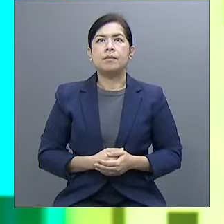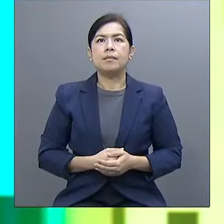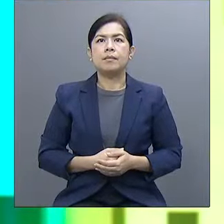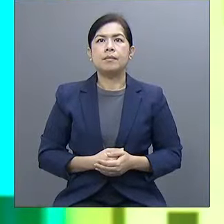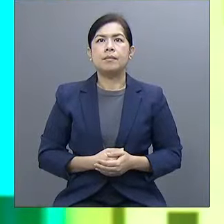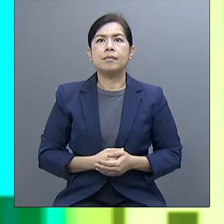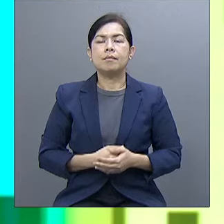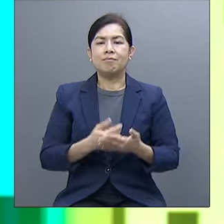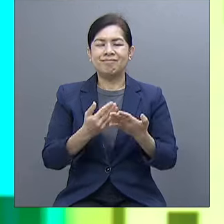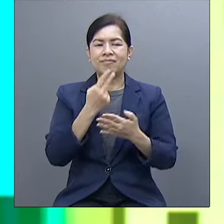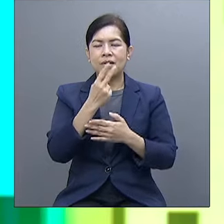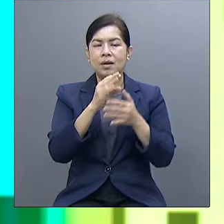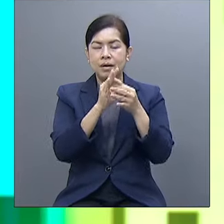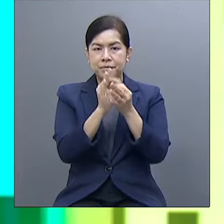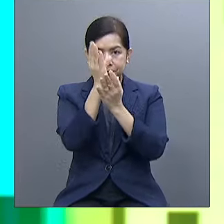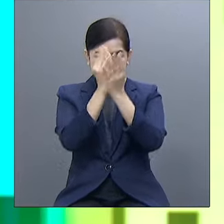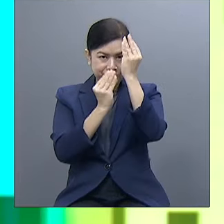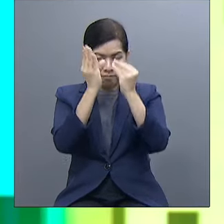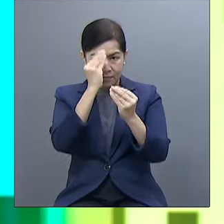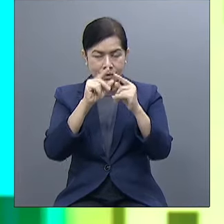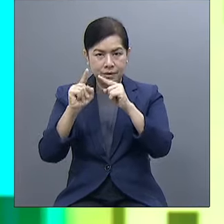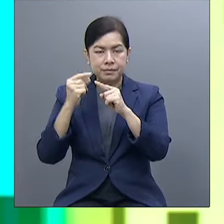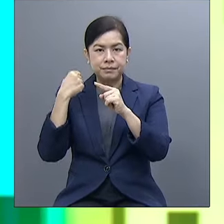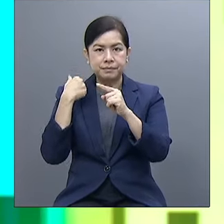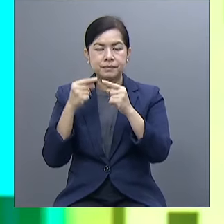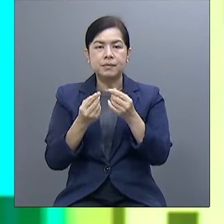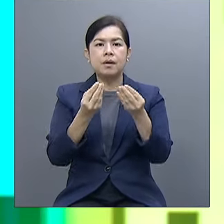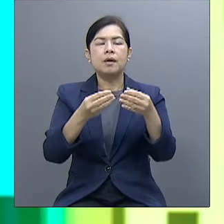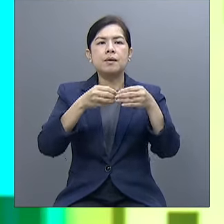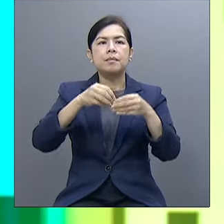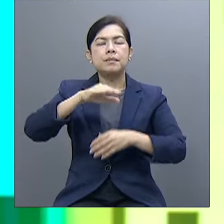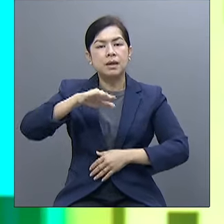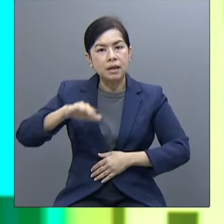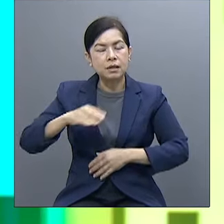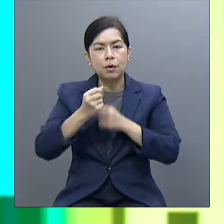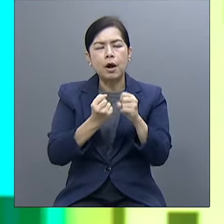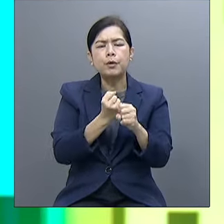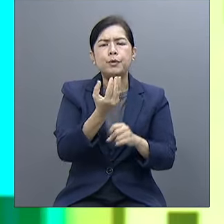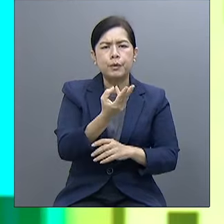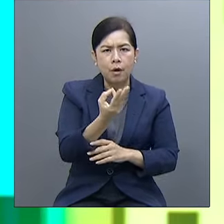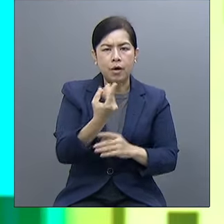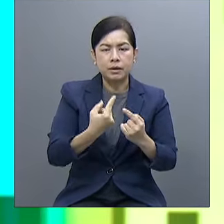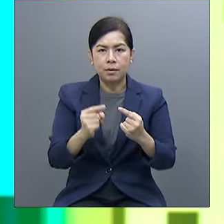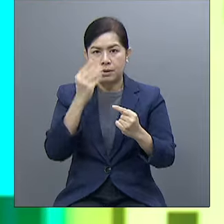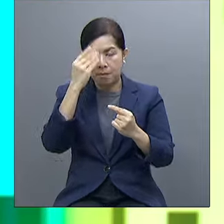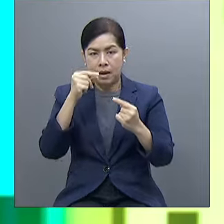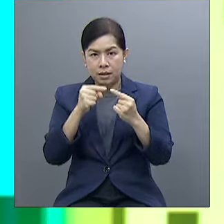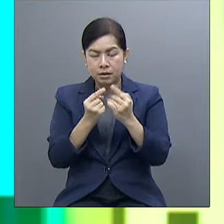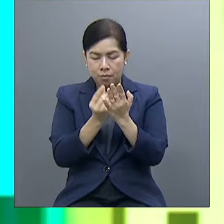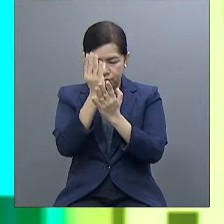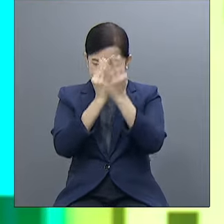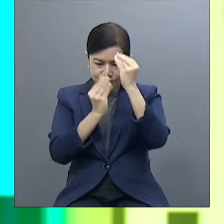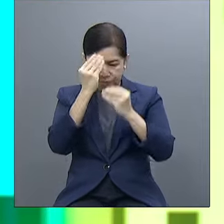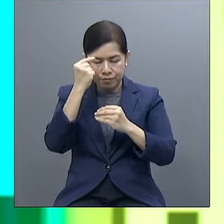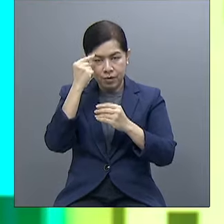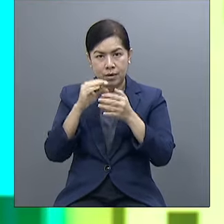ก็เป็นบรรยากาศการเรียนรู้แบบ active learning นะคะที่ชวนเด็กๆค่ะแม้ว่าจะเป็นเด็กเล็กเองแต่เขาก็สามารถที่จะทำความเข้าใจเรื่องของการ